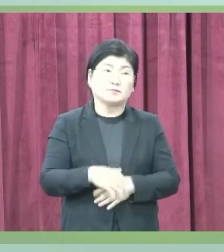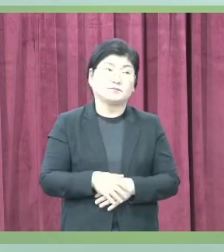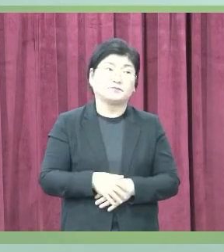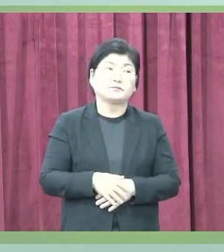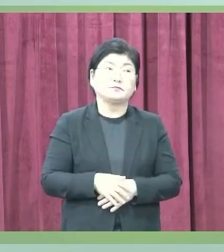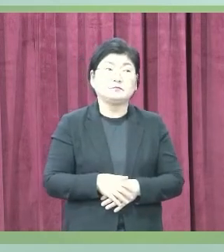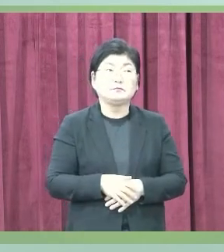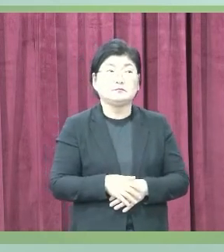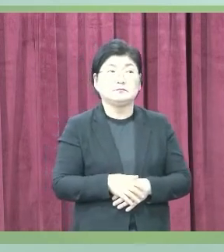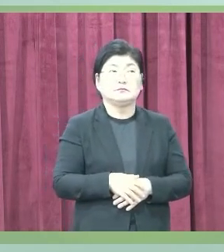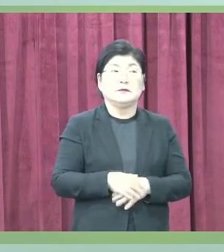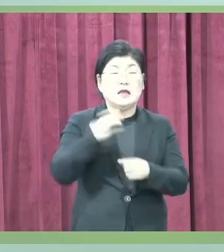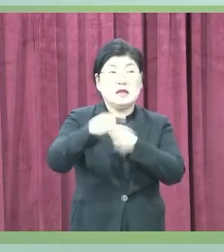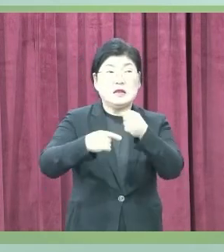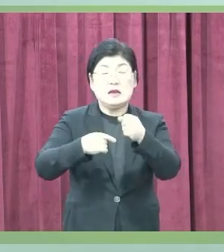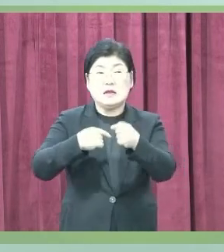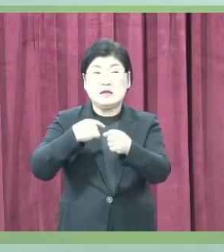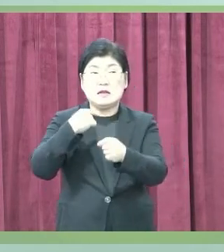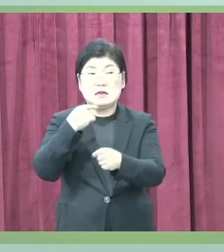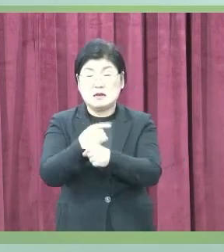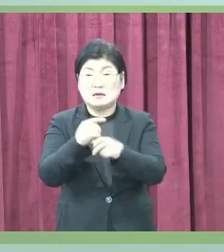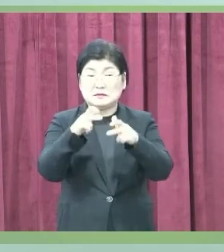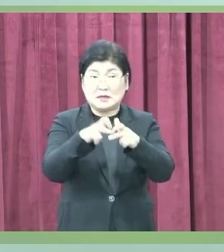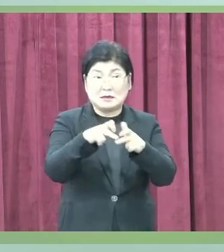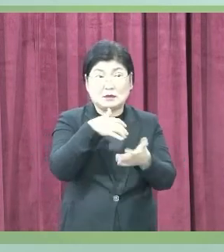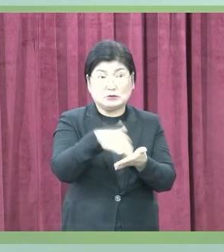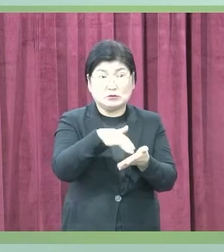지금 1년에 장애 인구 중에서